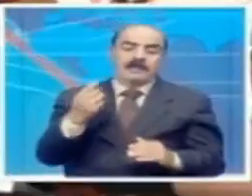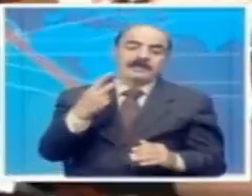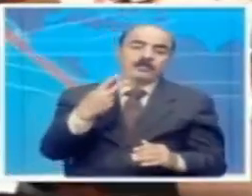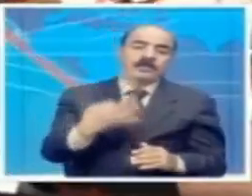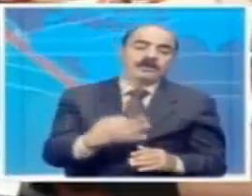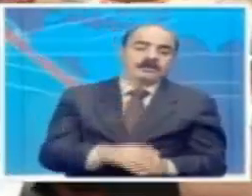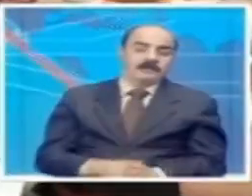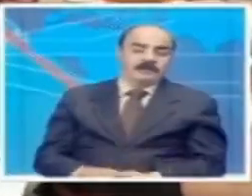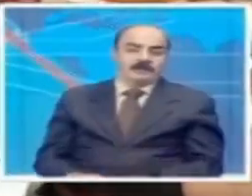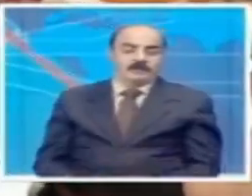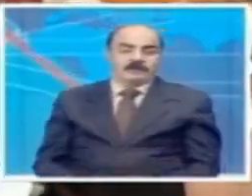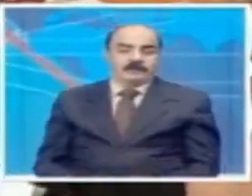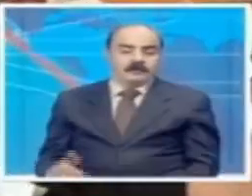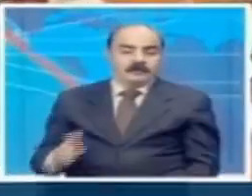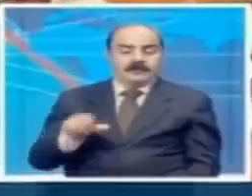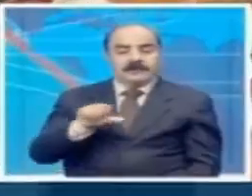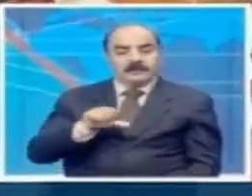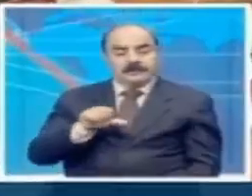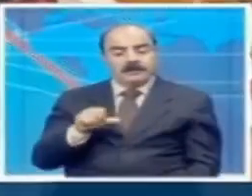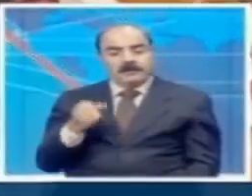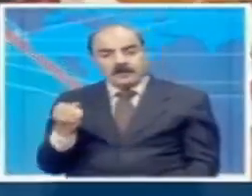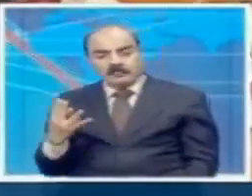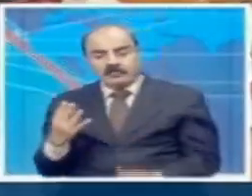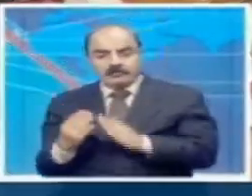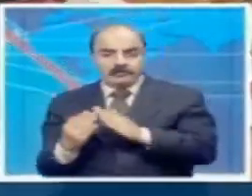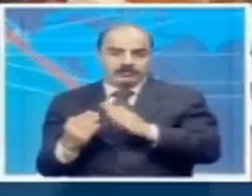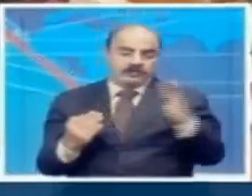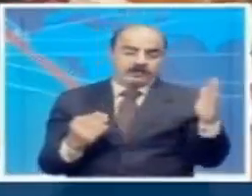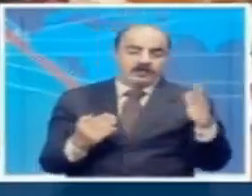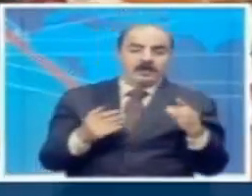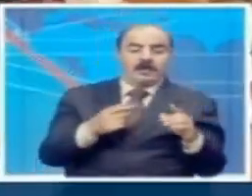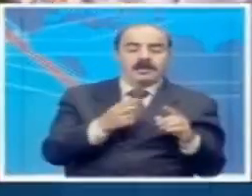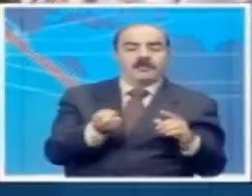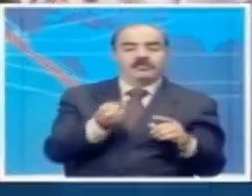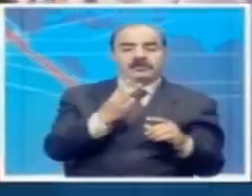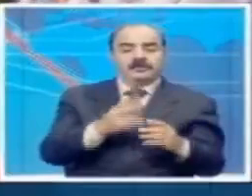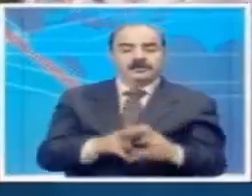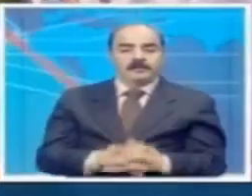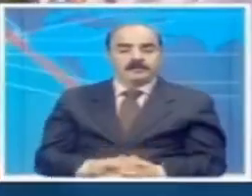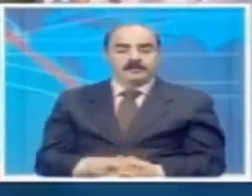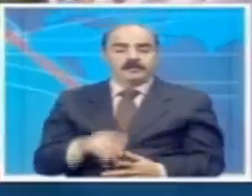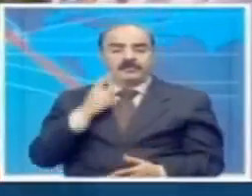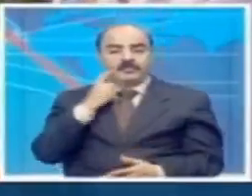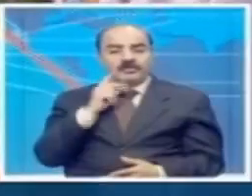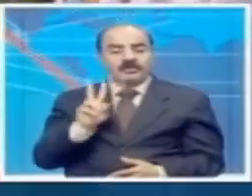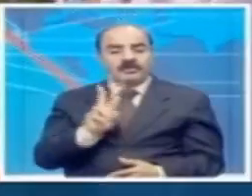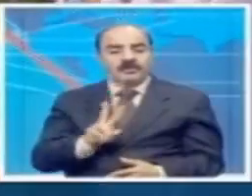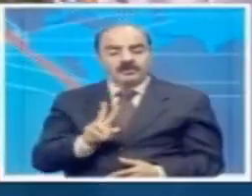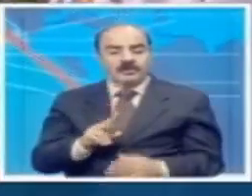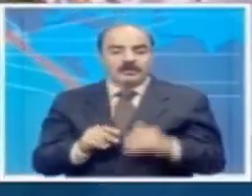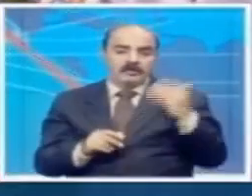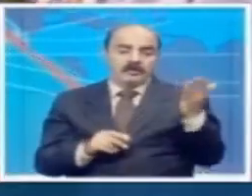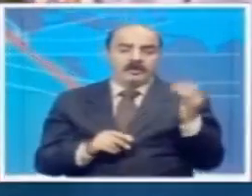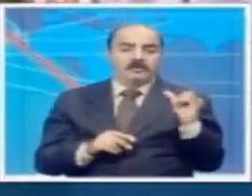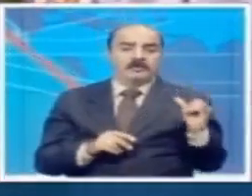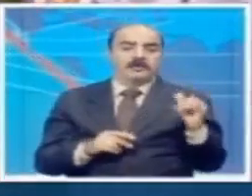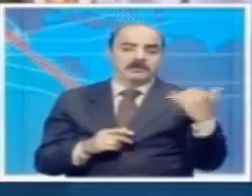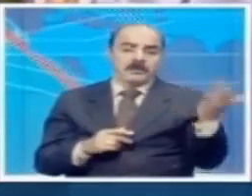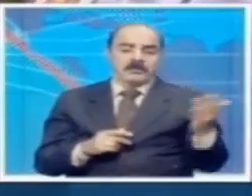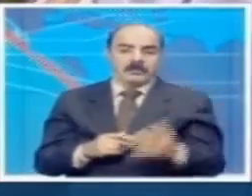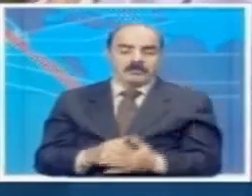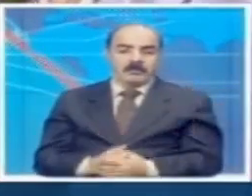28 و30 و32، وعندي زيت بيبدا من 45 لحد اللتر عام 75. عندي السكر ب 27 جنيه بره مش اقل من 50 جنيه